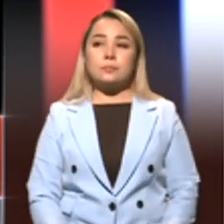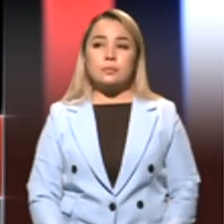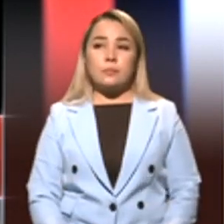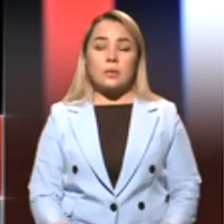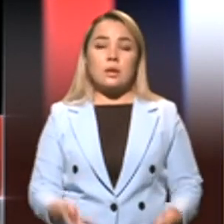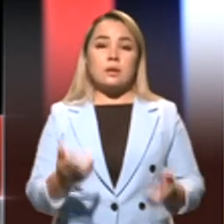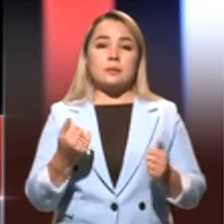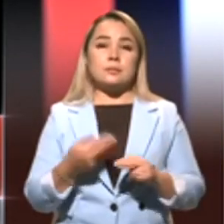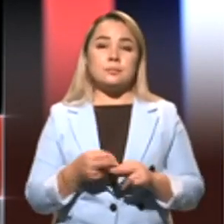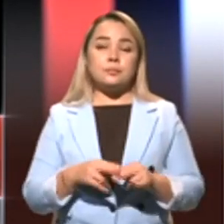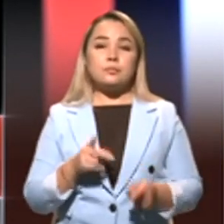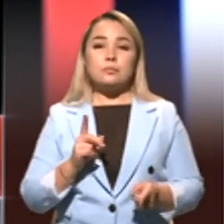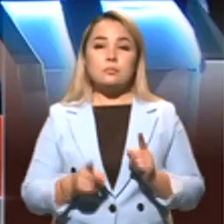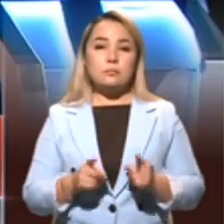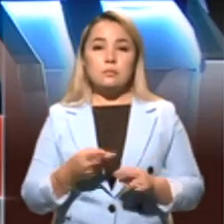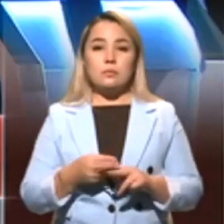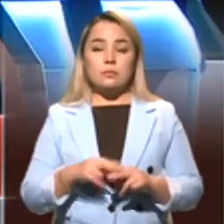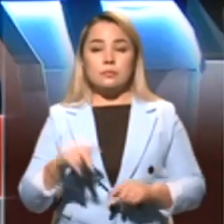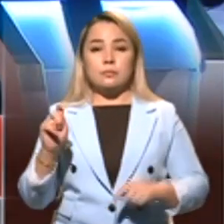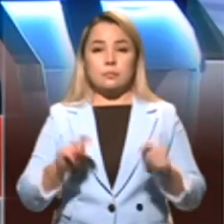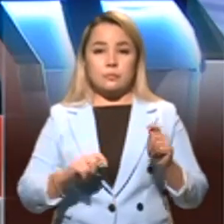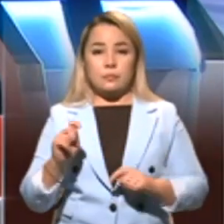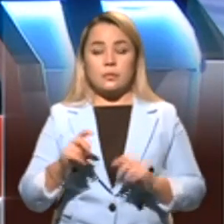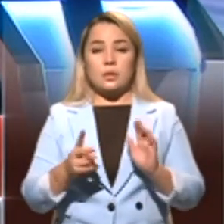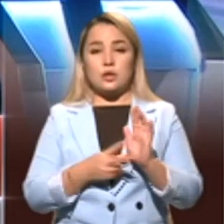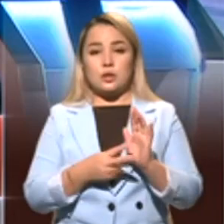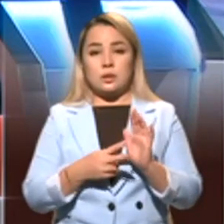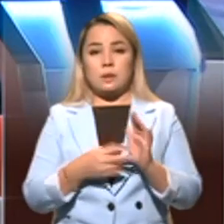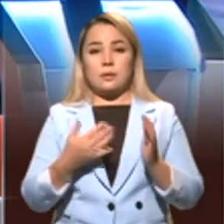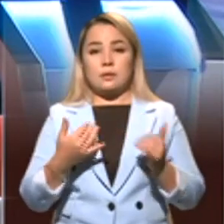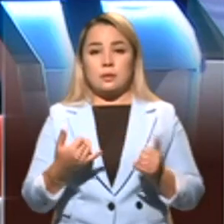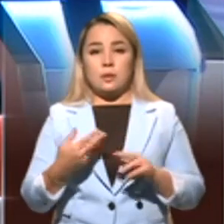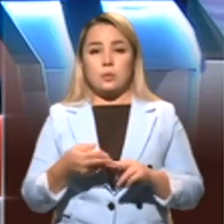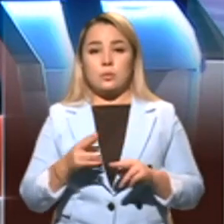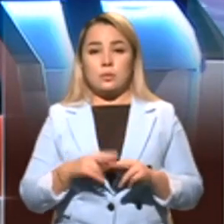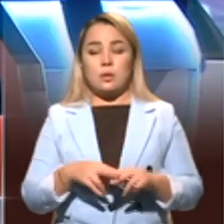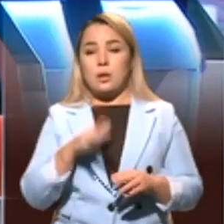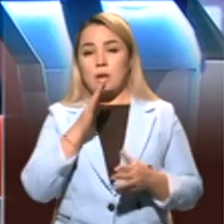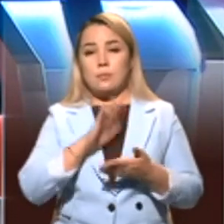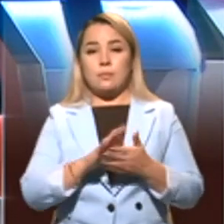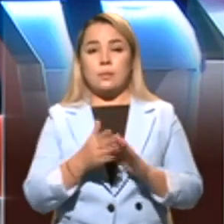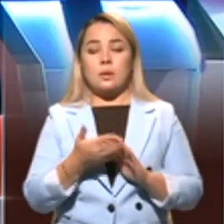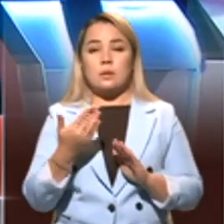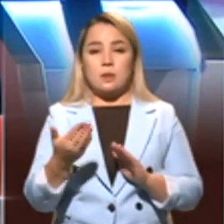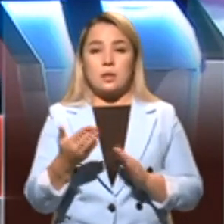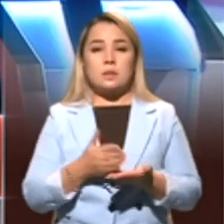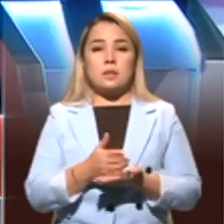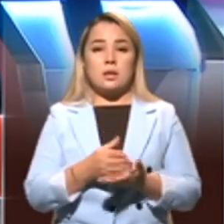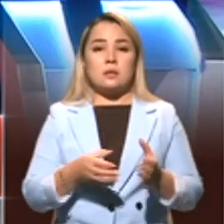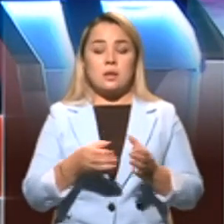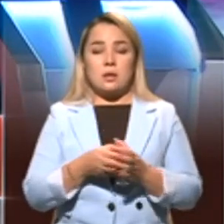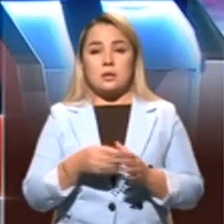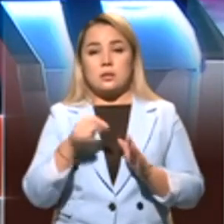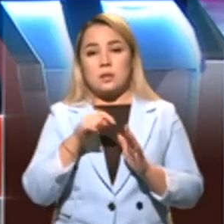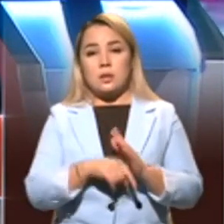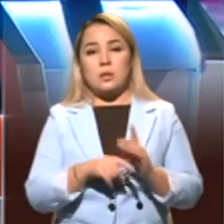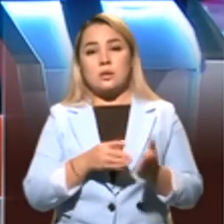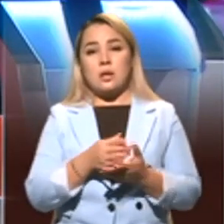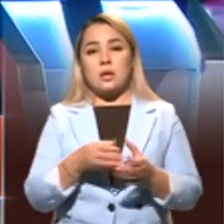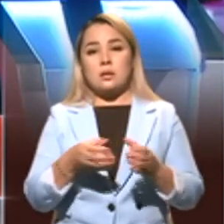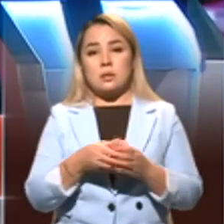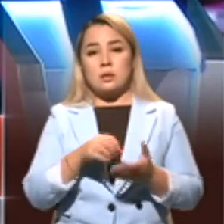Отырсыз, шынымен де дәл осы съездің, 7-ші съездің дәл бүгінгі замандағы саяси астары,